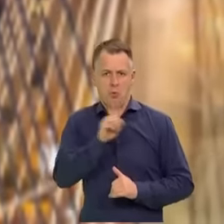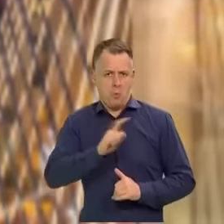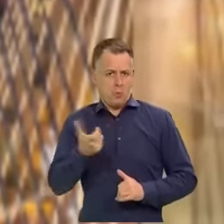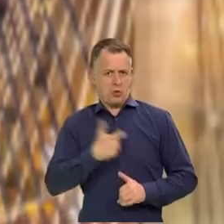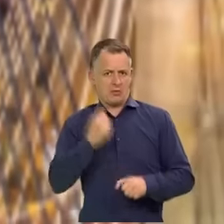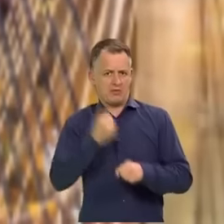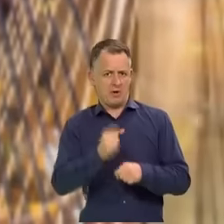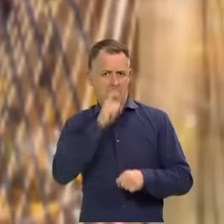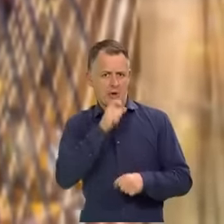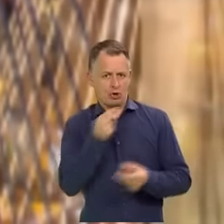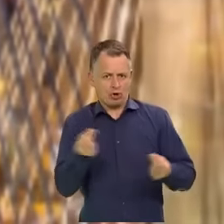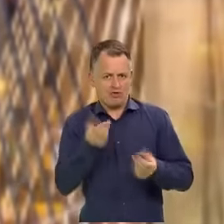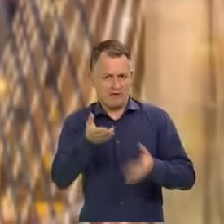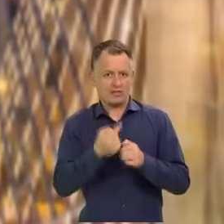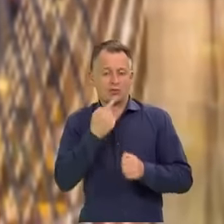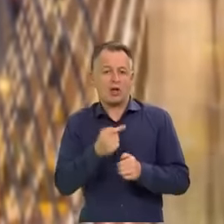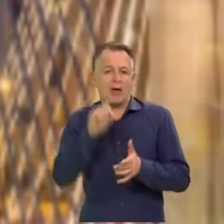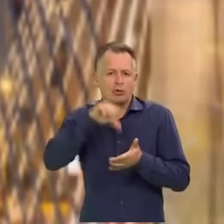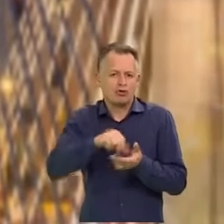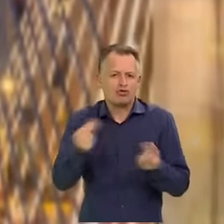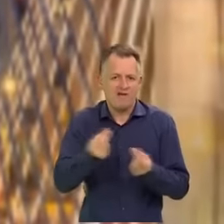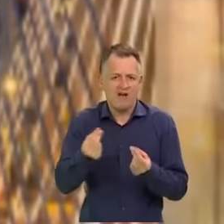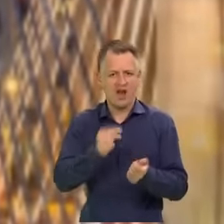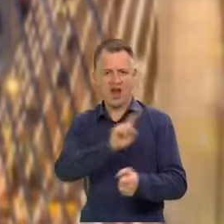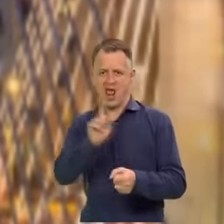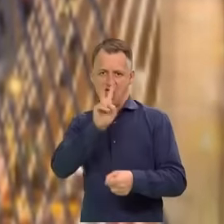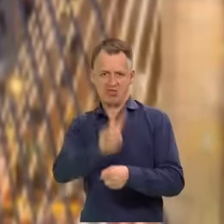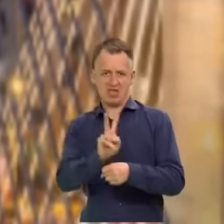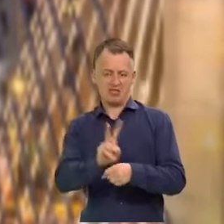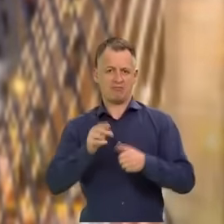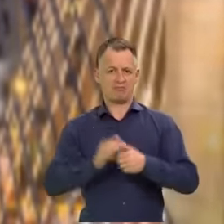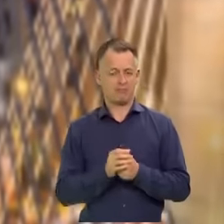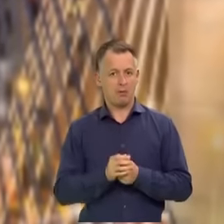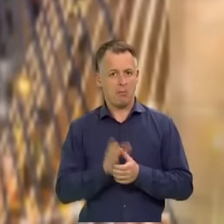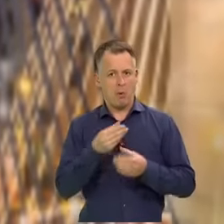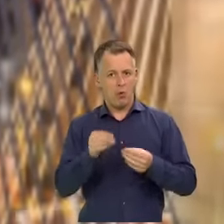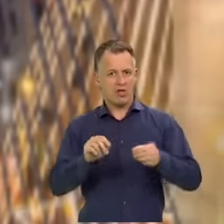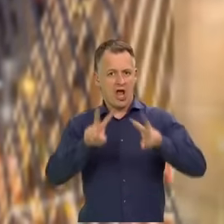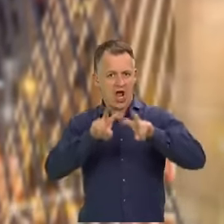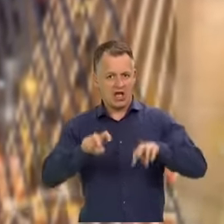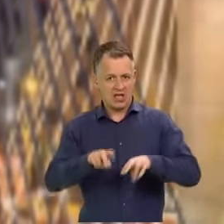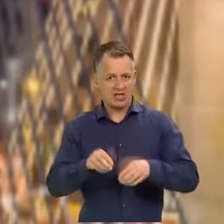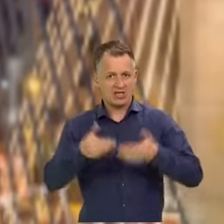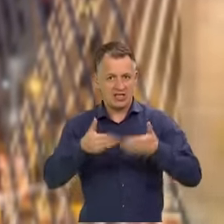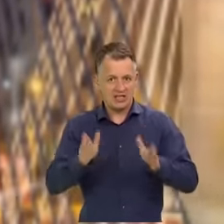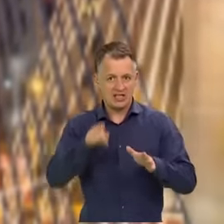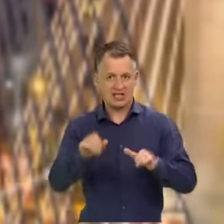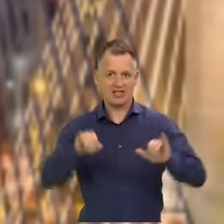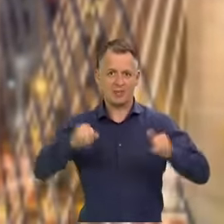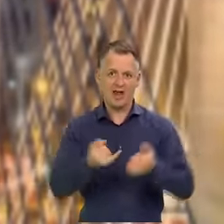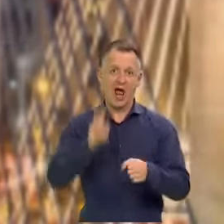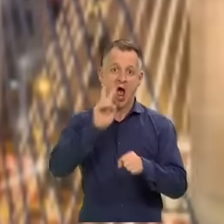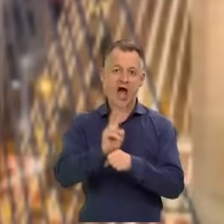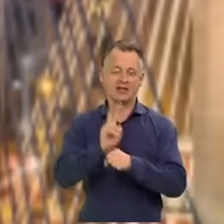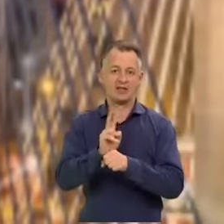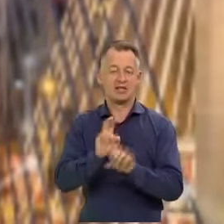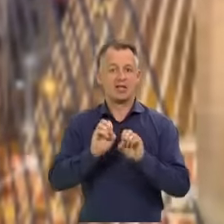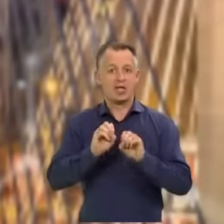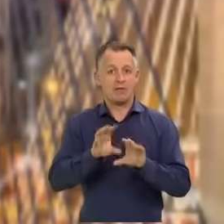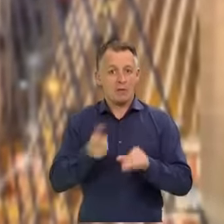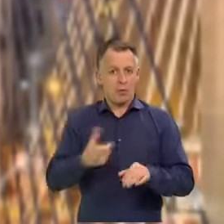și bănuiesc că la mijloc a fost vorba despre o neatenție fatală. Mai multe anchete au fost deschise în acest caz. Atenție, vă avertizez că